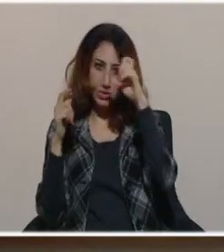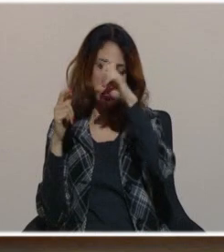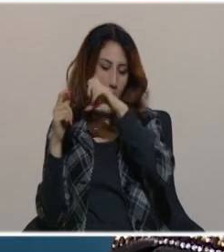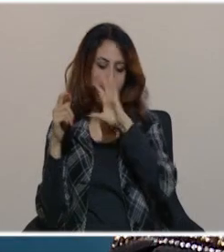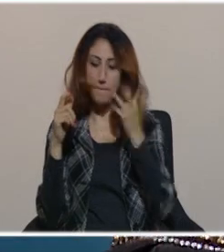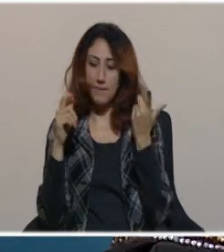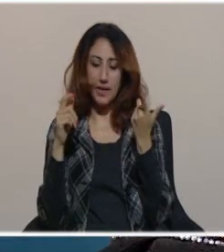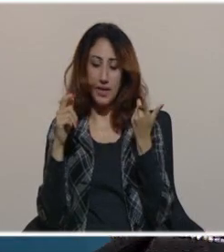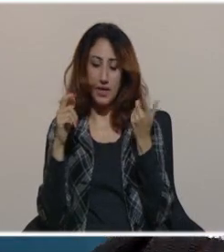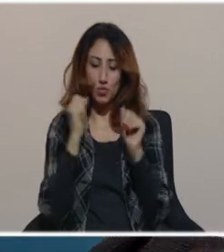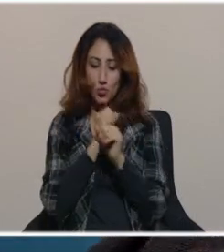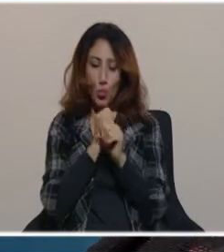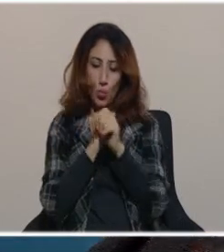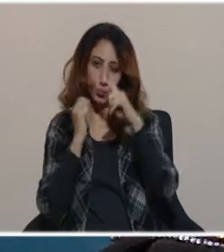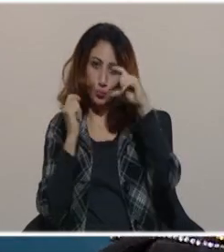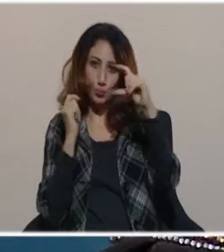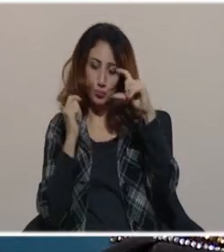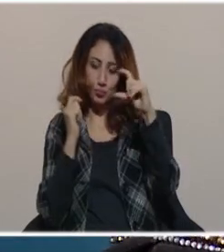المسلسل؟